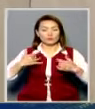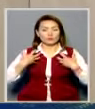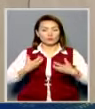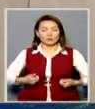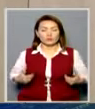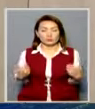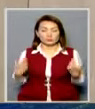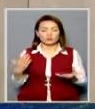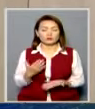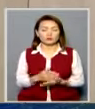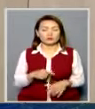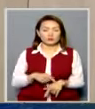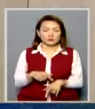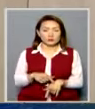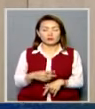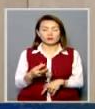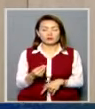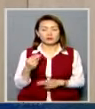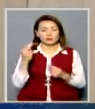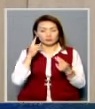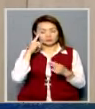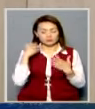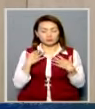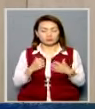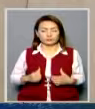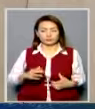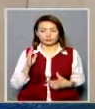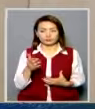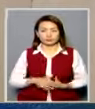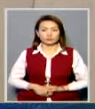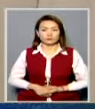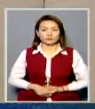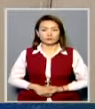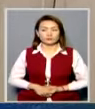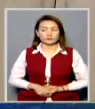денсаулығына пайдалы, сезім мүшесіне және өзін тыныштандыруға жәрдемдеседі.